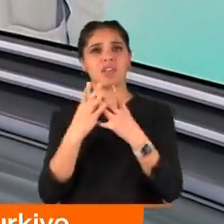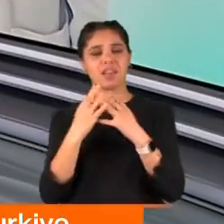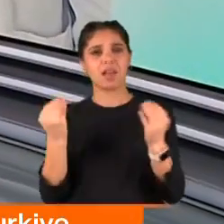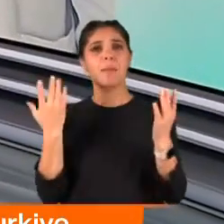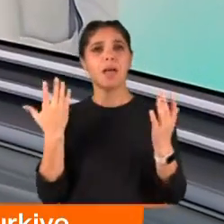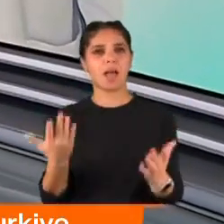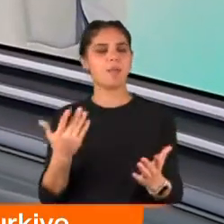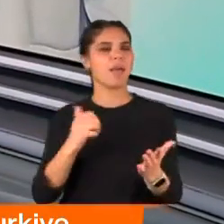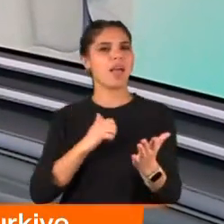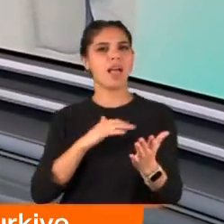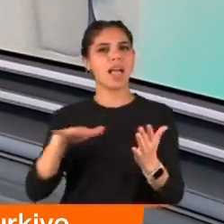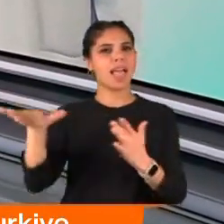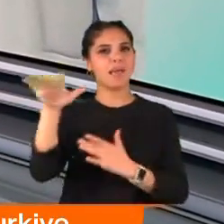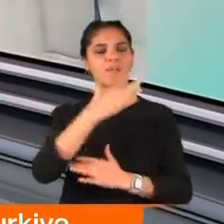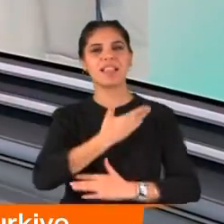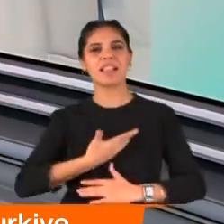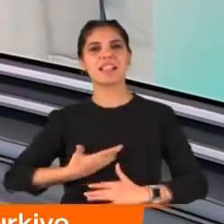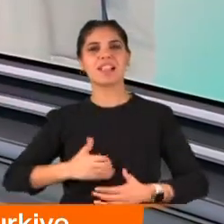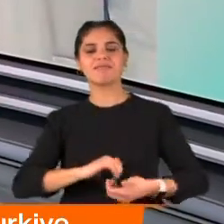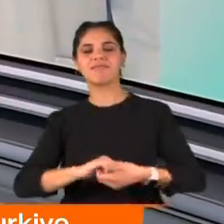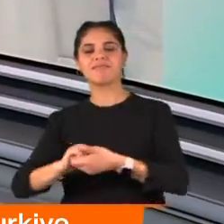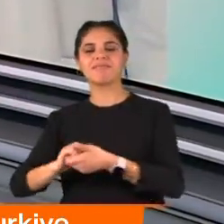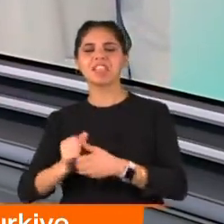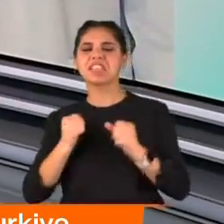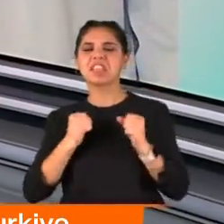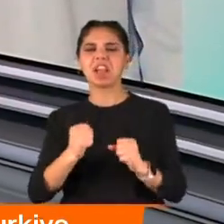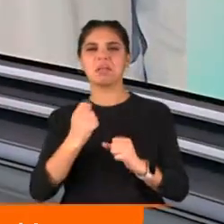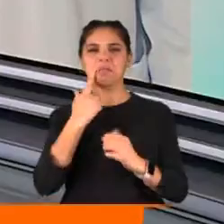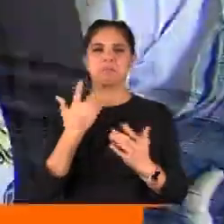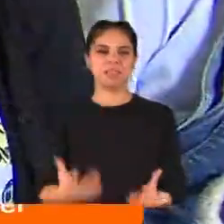yaşadıklarının hiçbiri aralarındaki sevgiye zarar vermedi